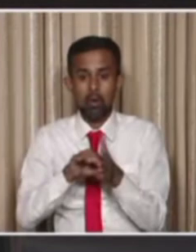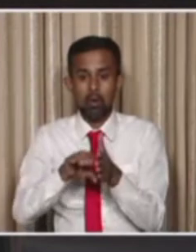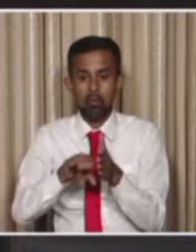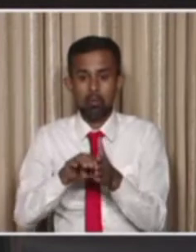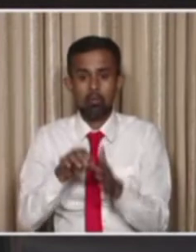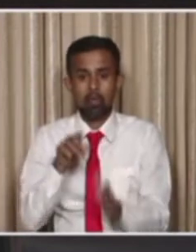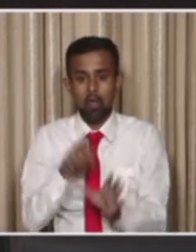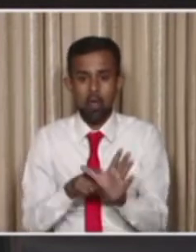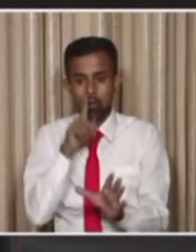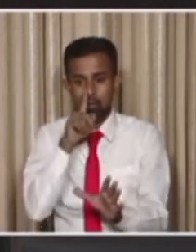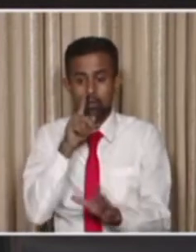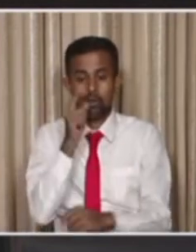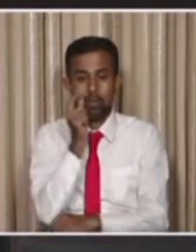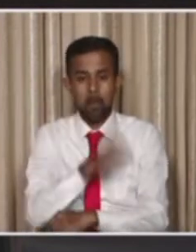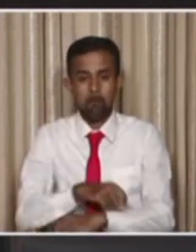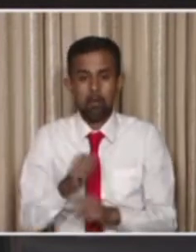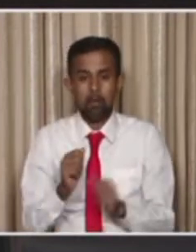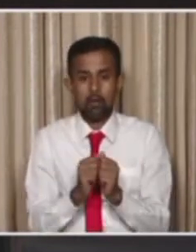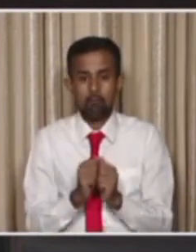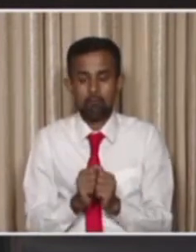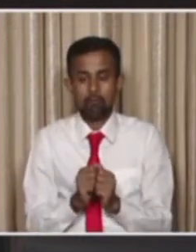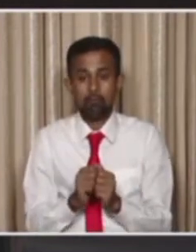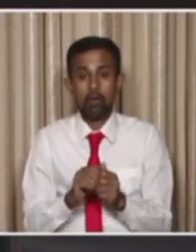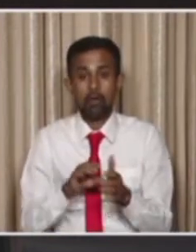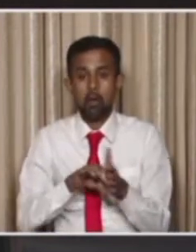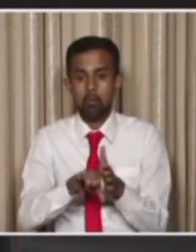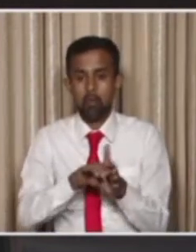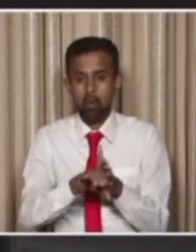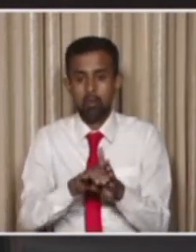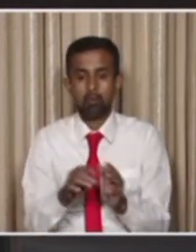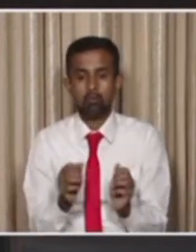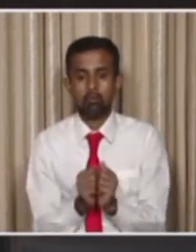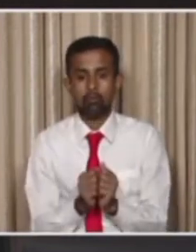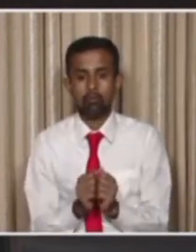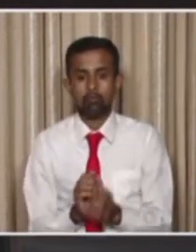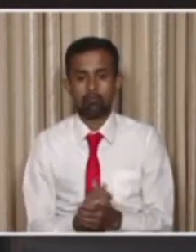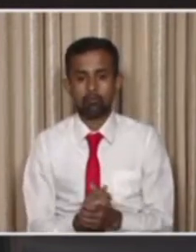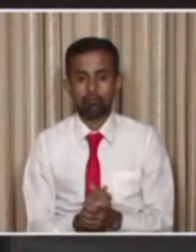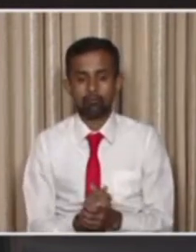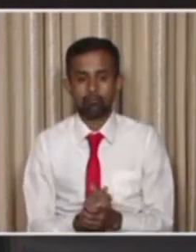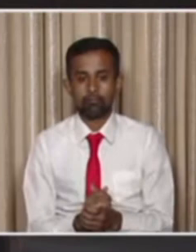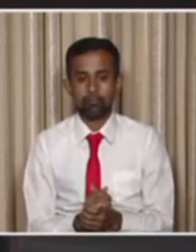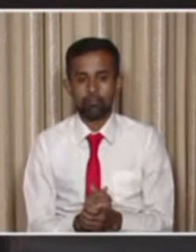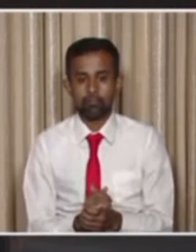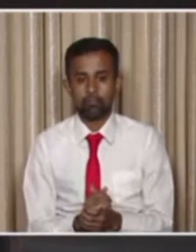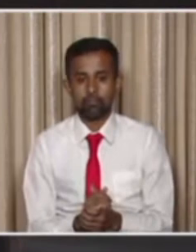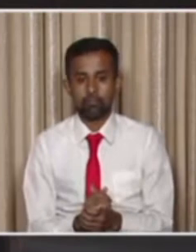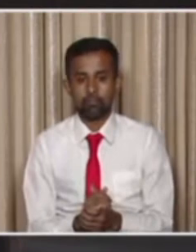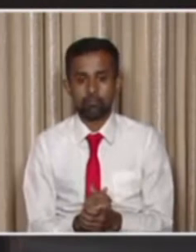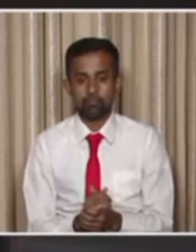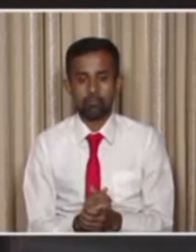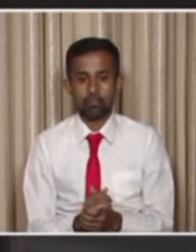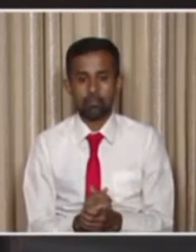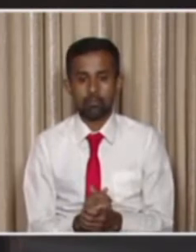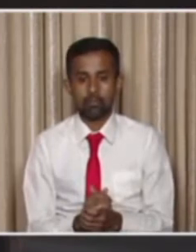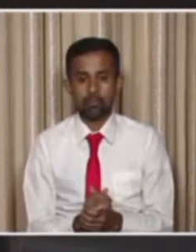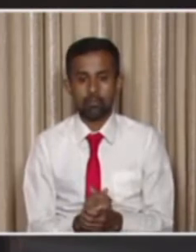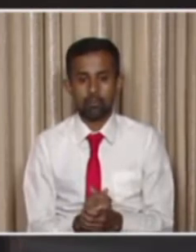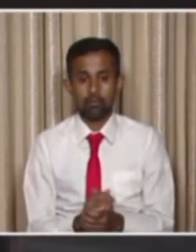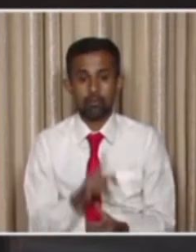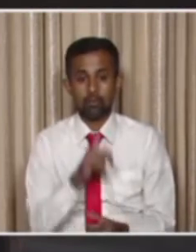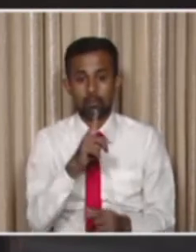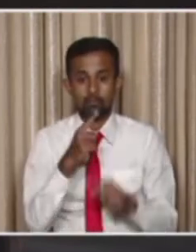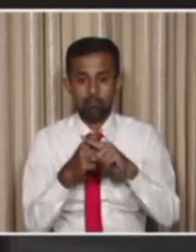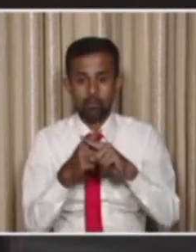අවුරුද්දක් විතර ප්ලෑන් කරන වැඩක්. මේ ක්‍රොස් බෙටින් කියන එක. ඒක නිසා තියෙනවා 1x